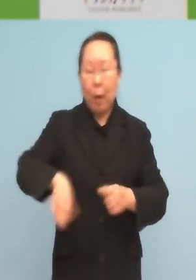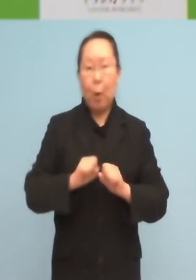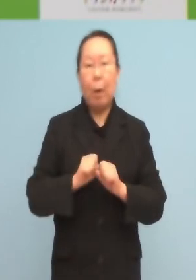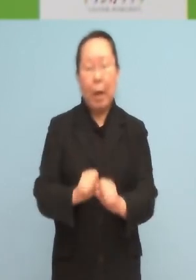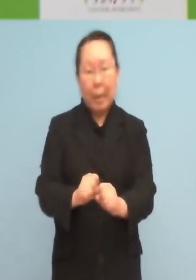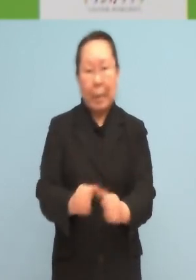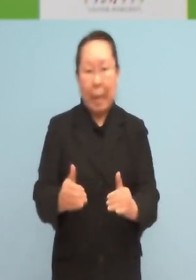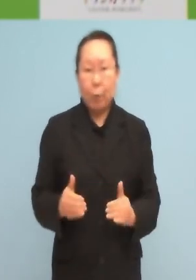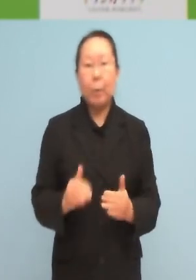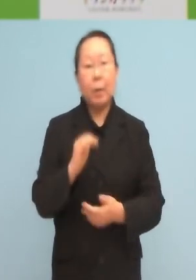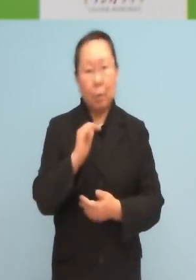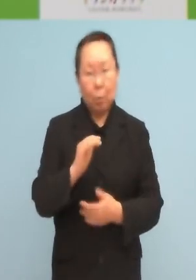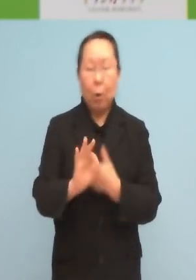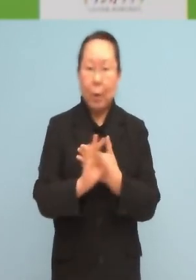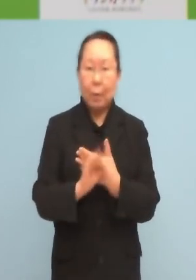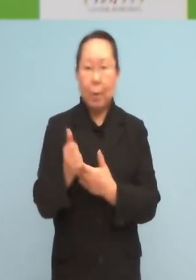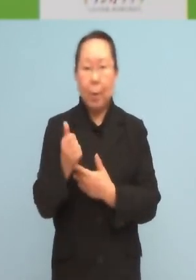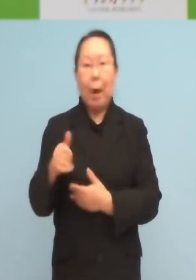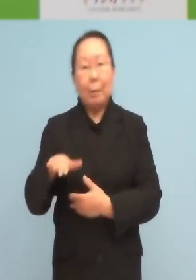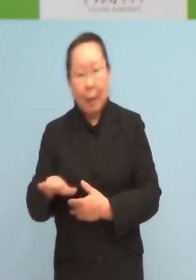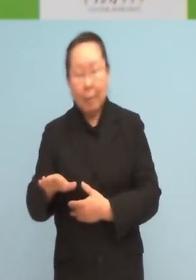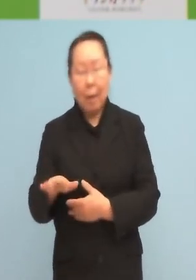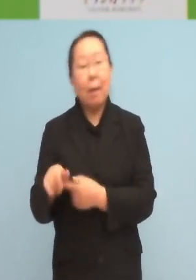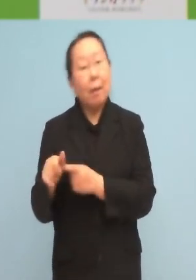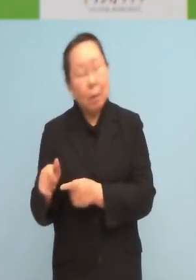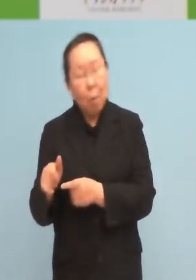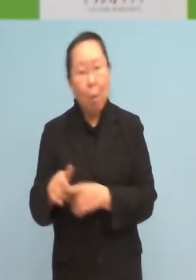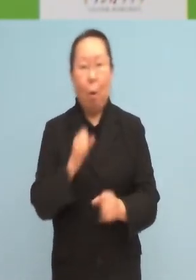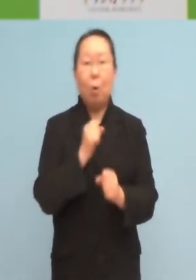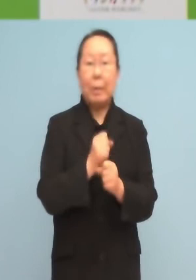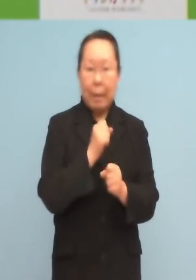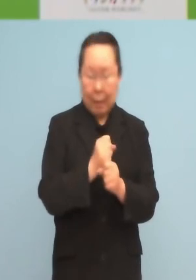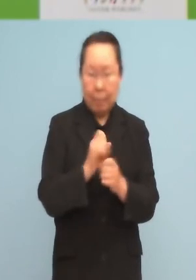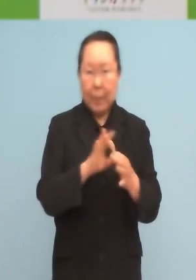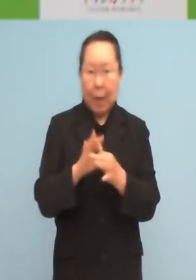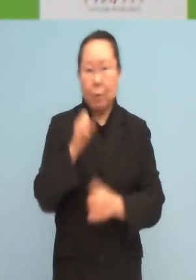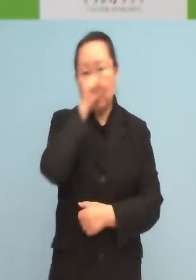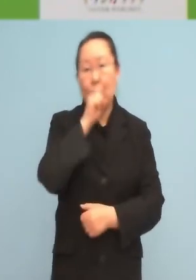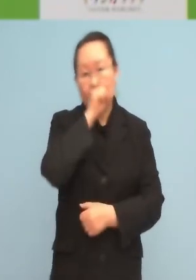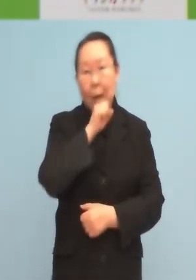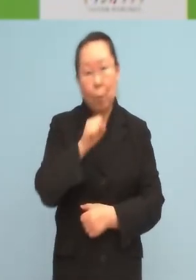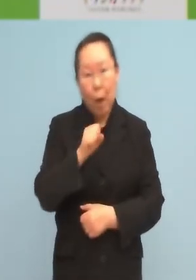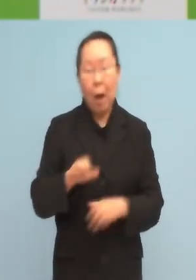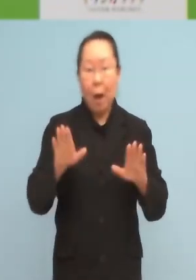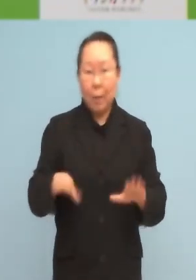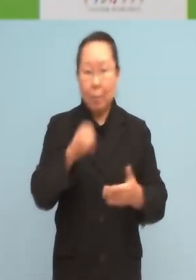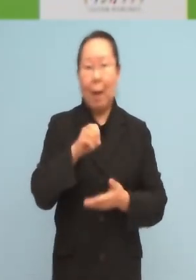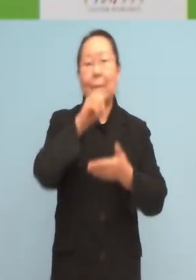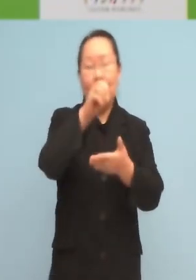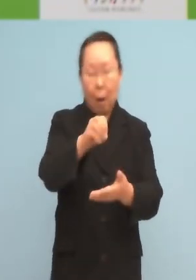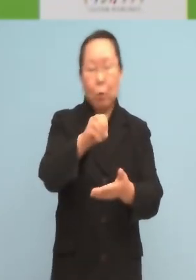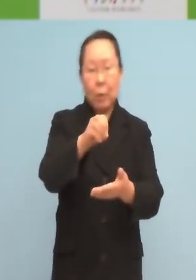。すなわち原種であるとか原原種の生産に要する予算は、あの今ご提案申し上げております